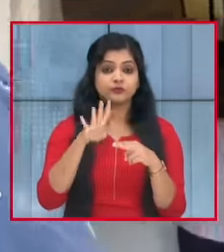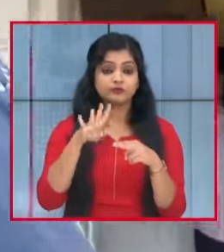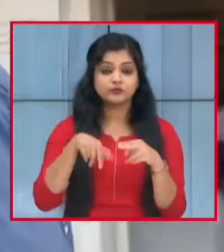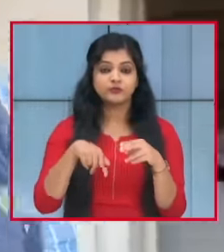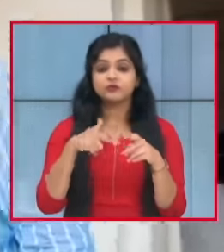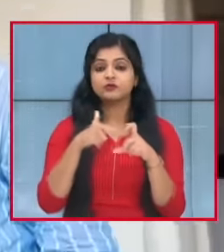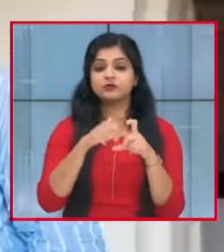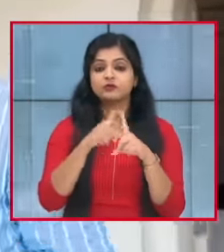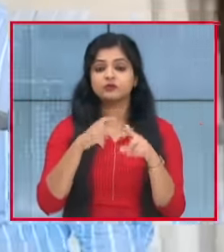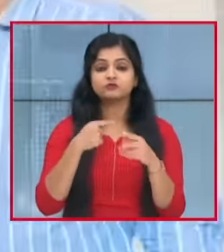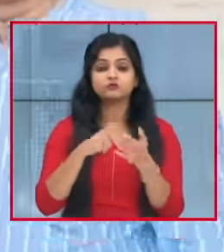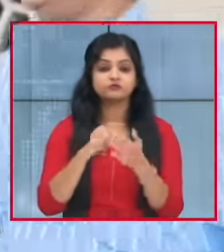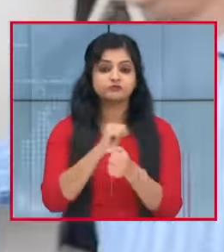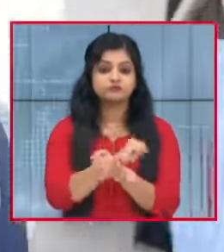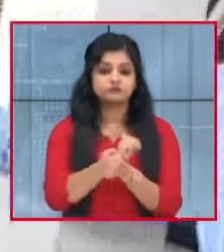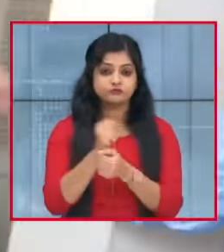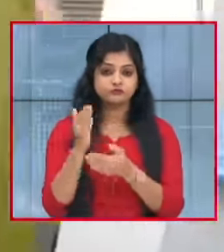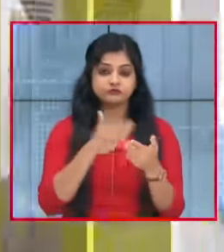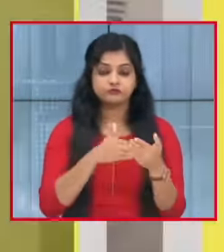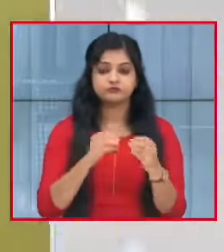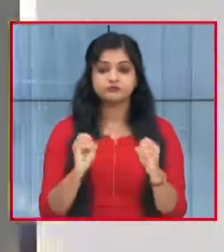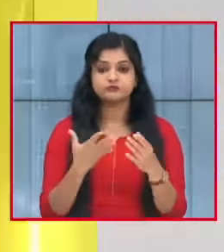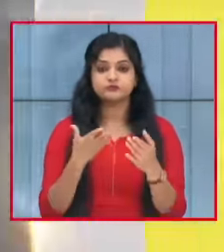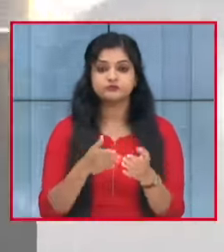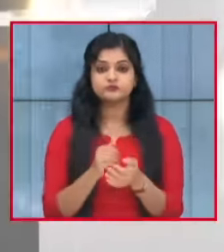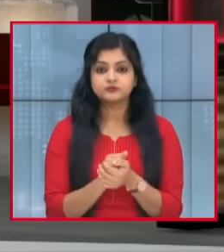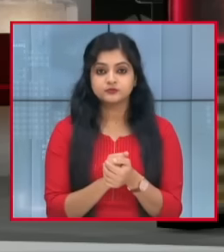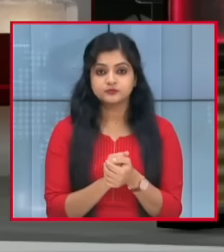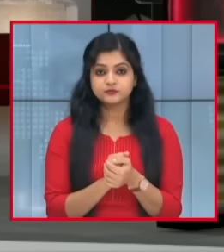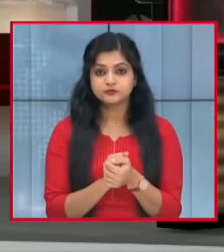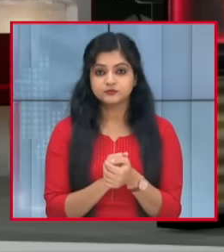ED അറസ്റ്റ് ചെയ്തത്. 24 കൊച്ചി.